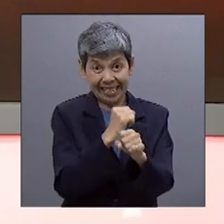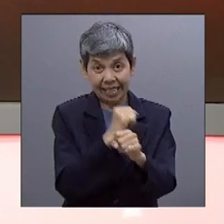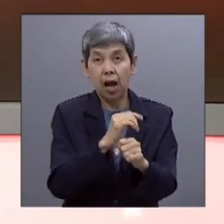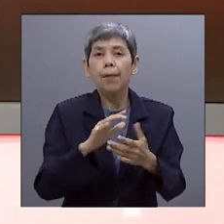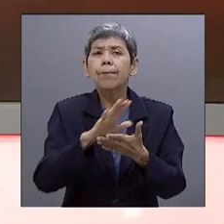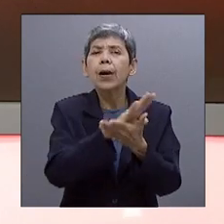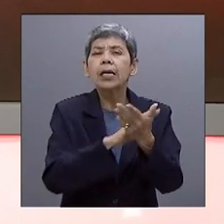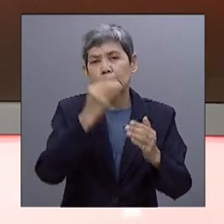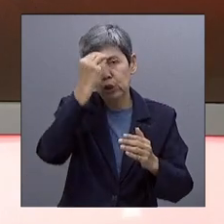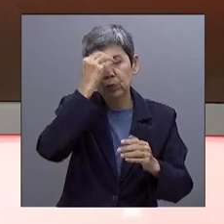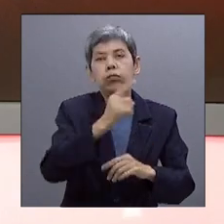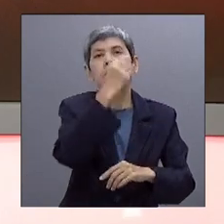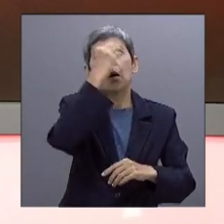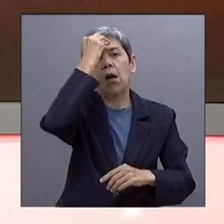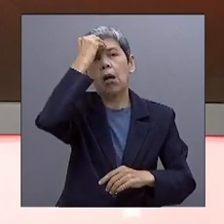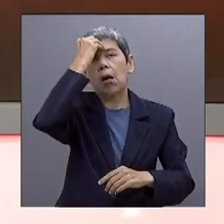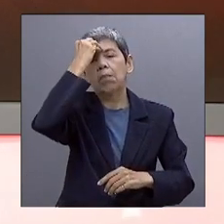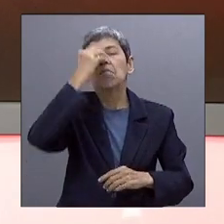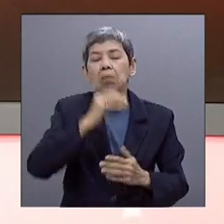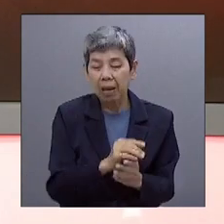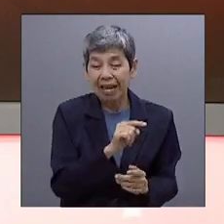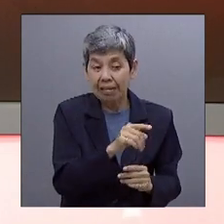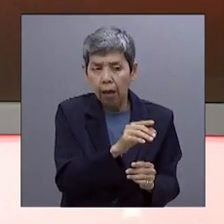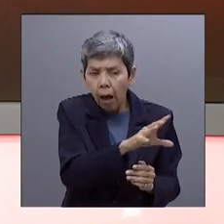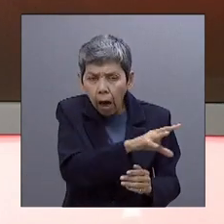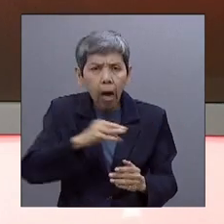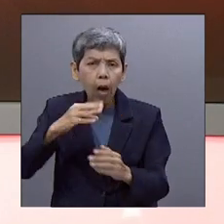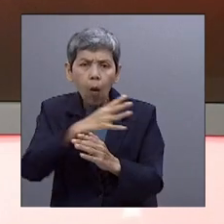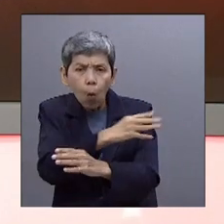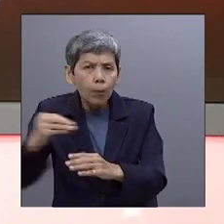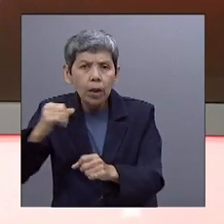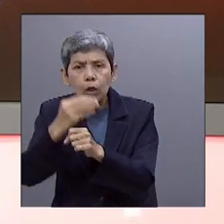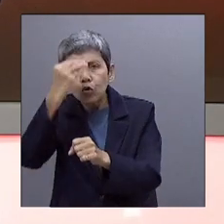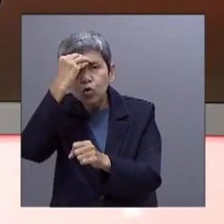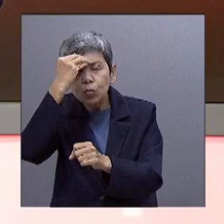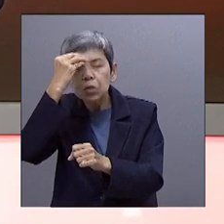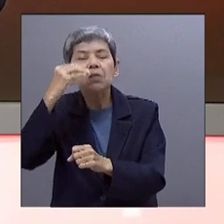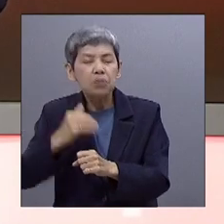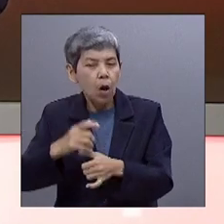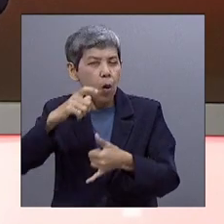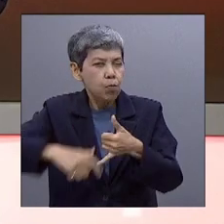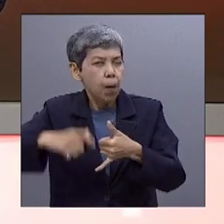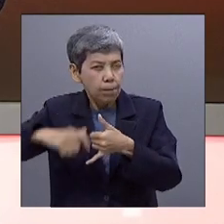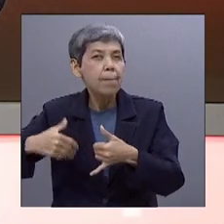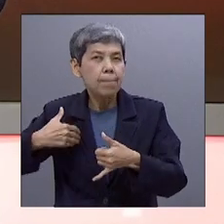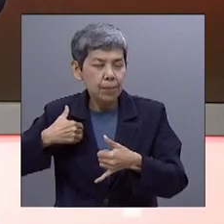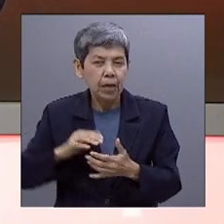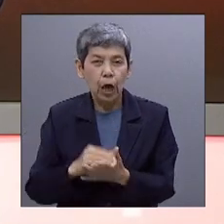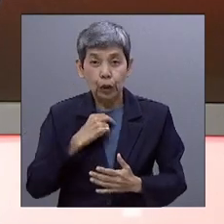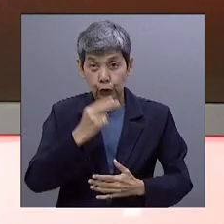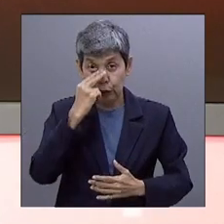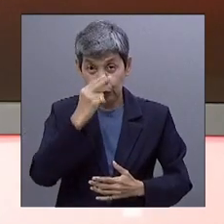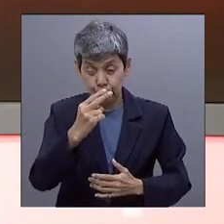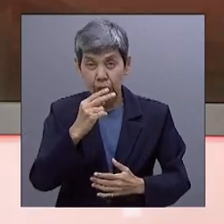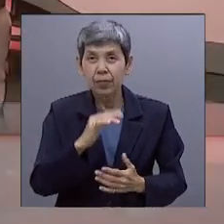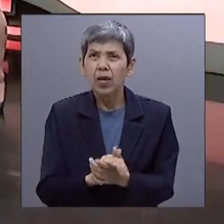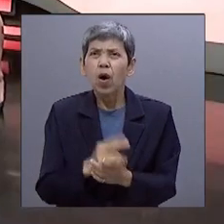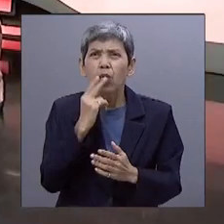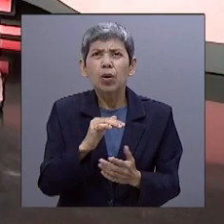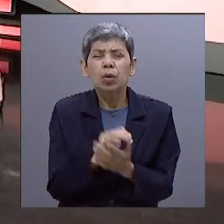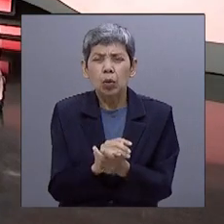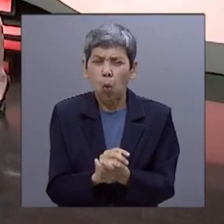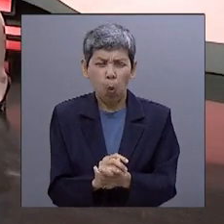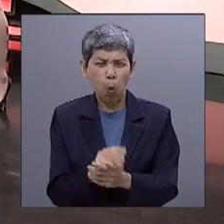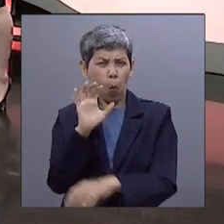ประเทศญี่ปุ่นค่ะแล้วก็สำหรับบางคนนะคะคุณพรดีคุณจิรัชชาต่างมองว่าบางคนมองว่า